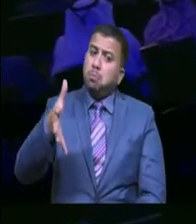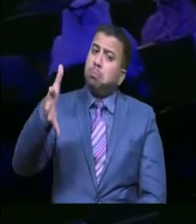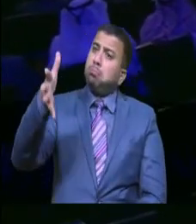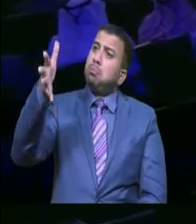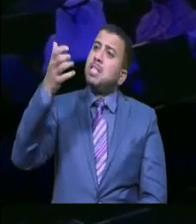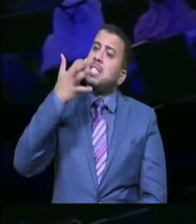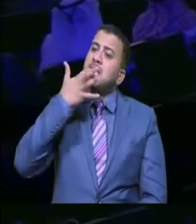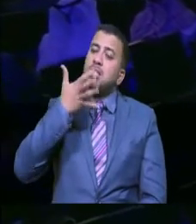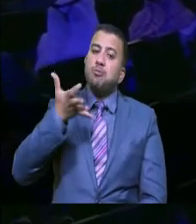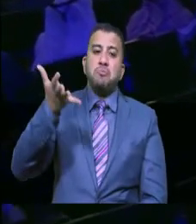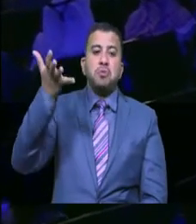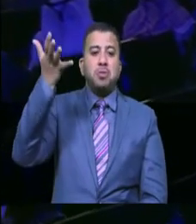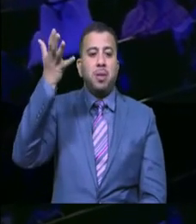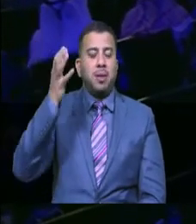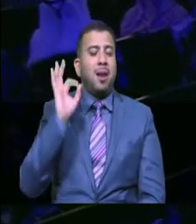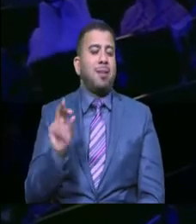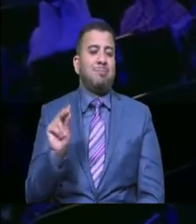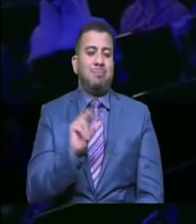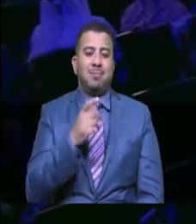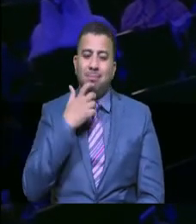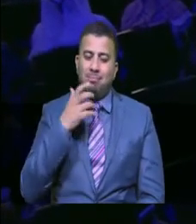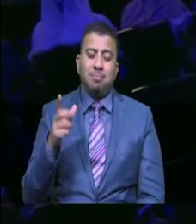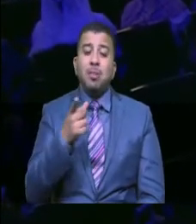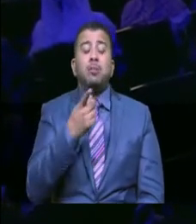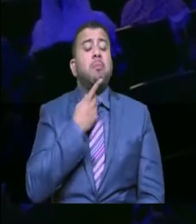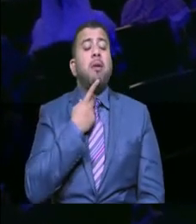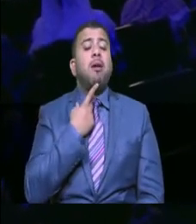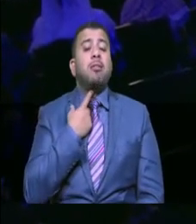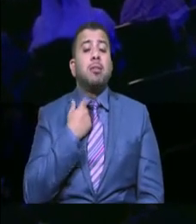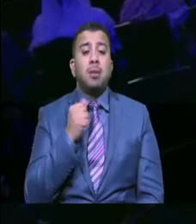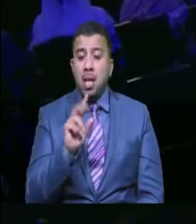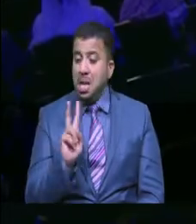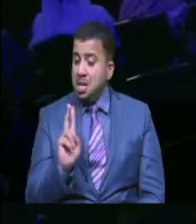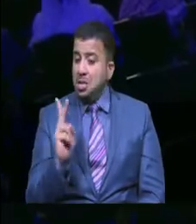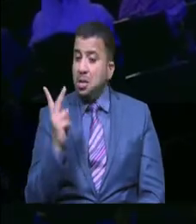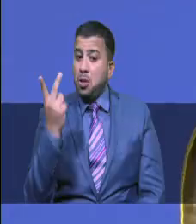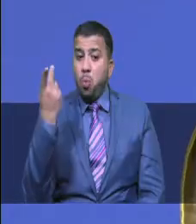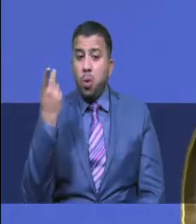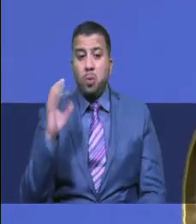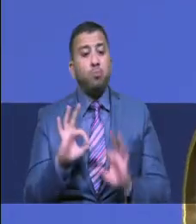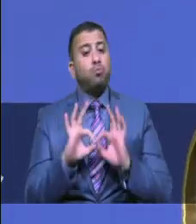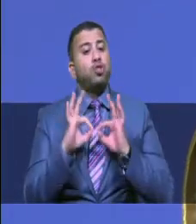عمره. ذلك من أراد أن يطور مجتمعا